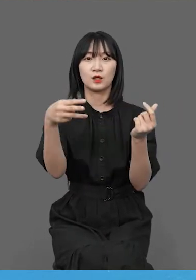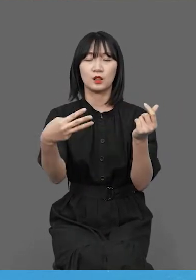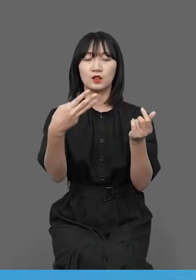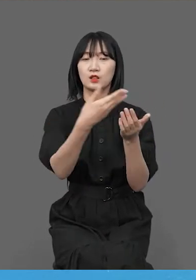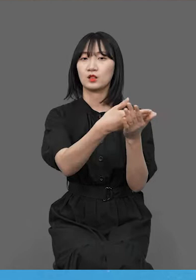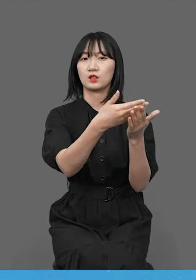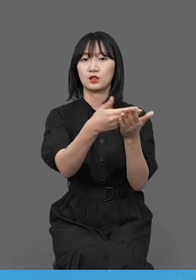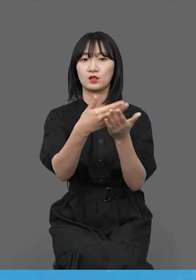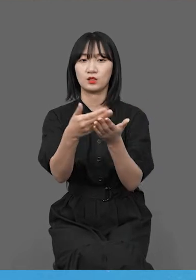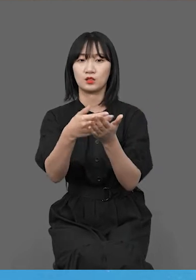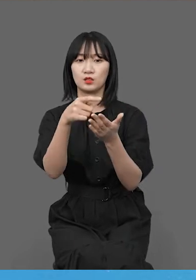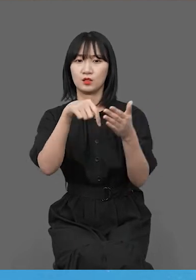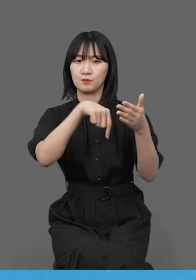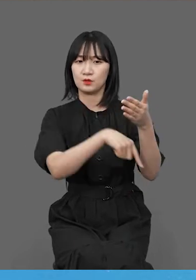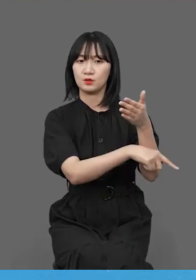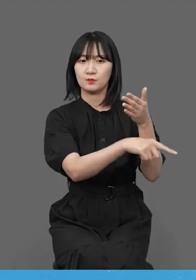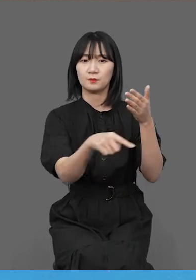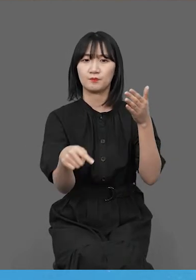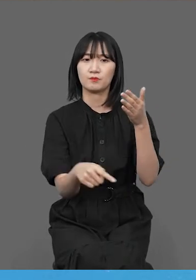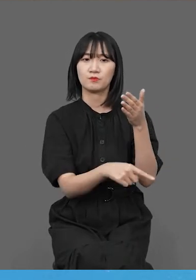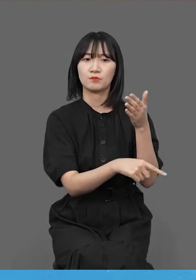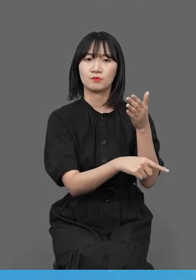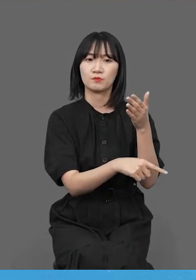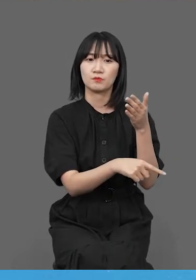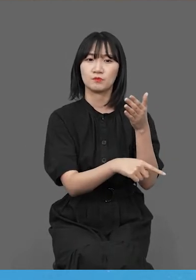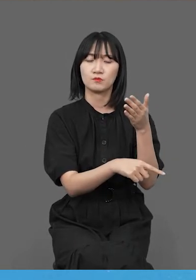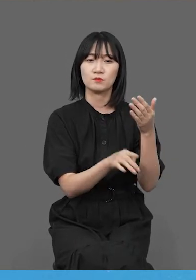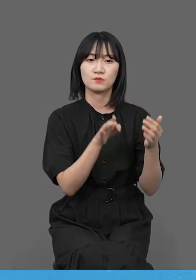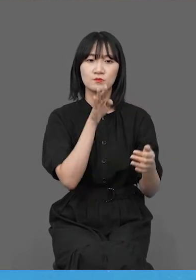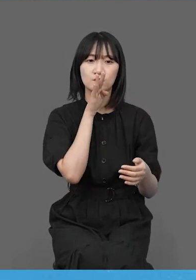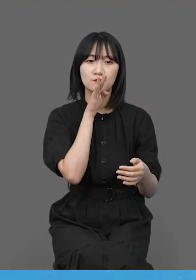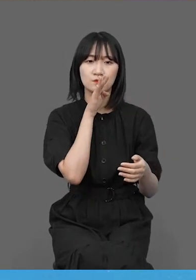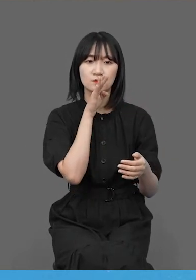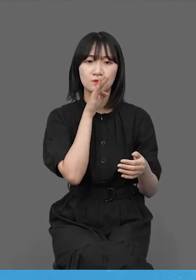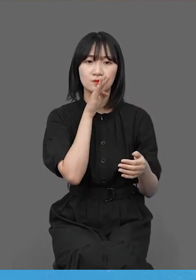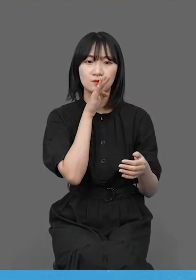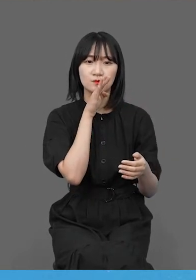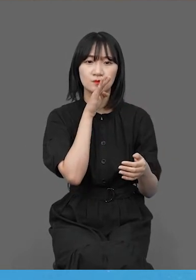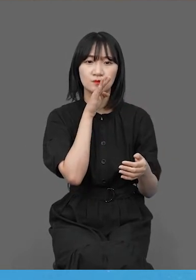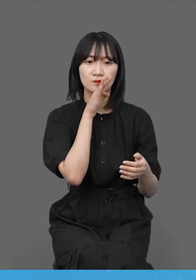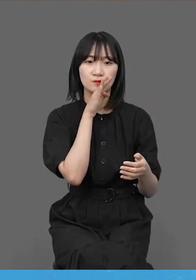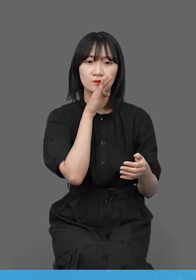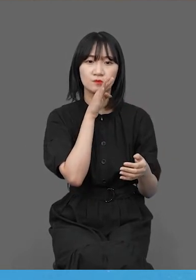그림이에요. 근데 밑에 실제 배아들의 사진입니다. 밑에 줄은.